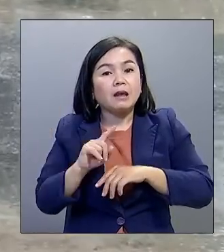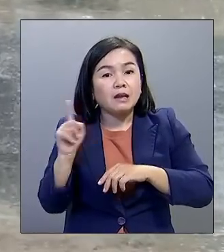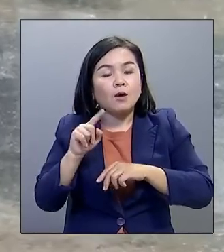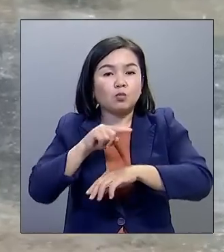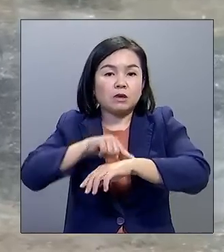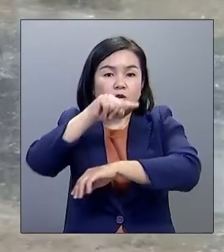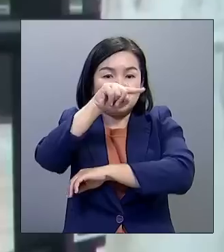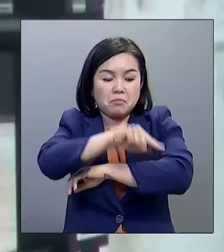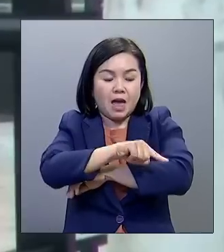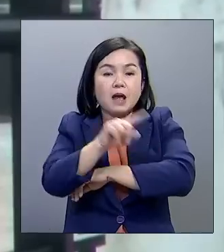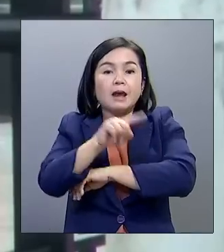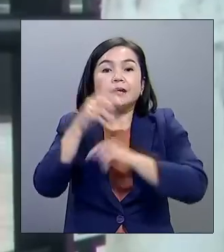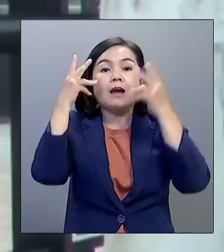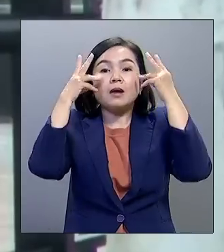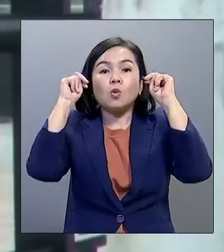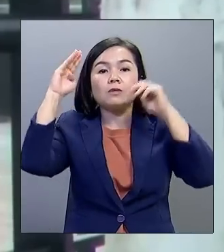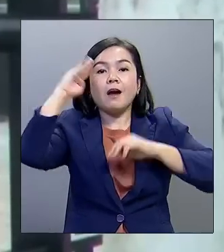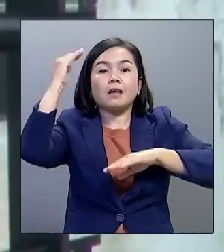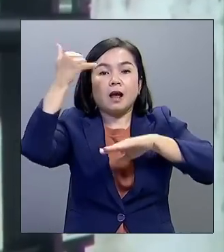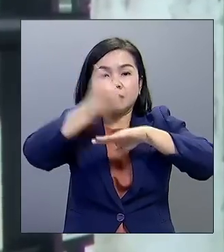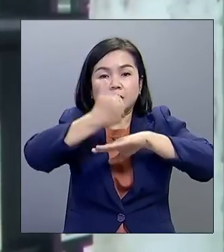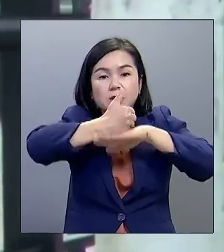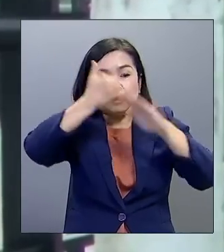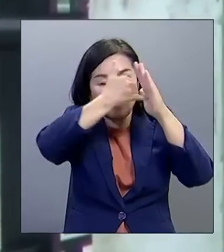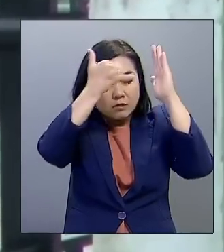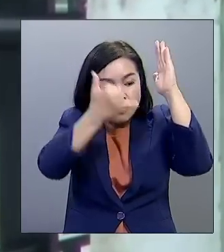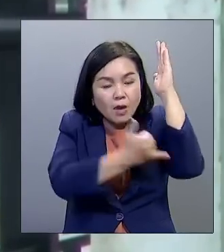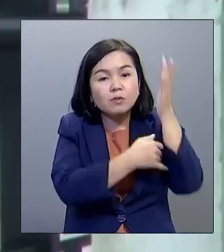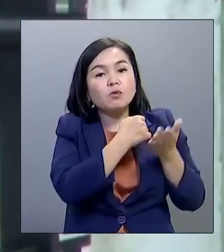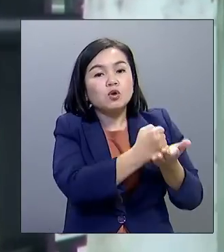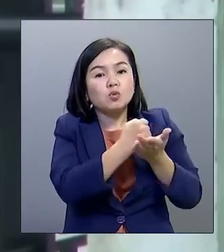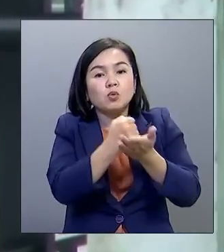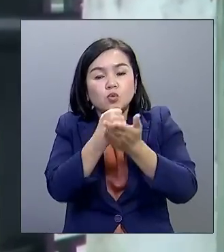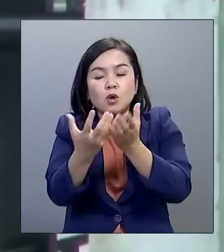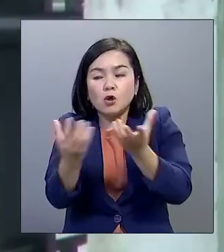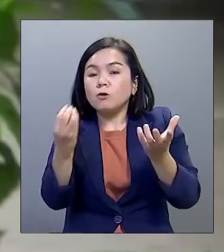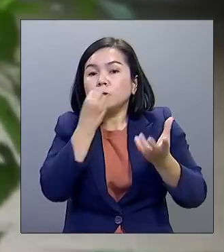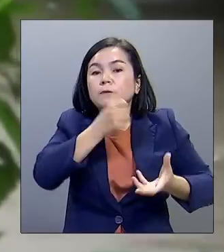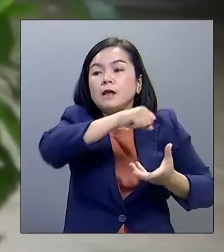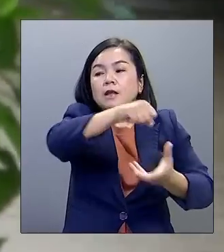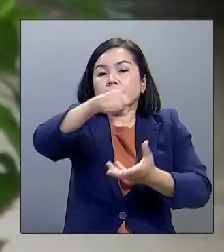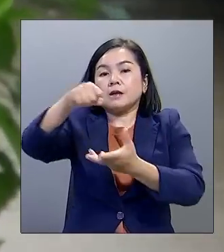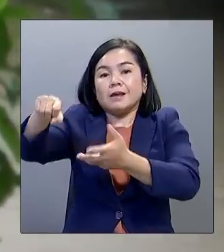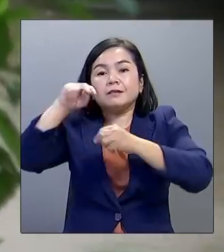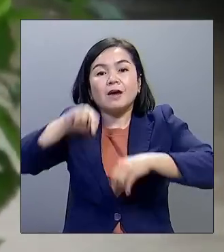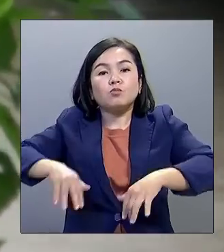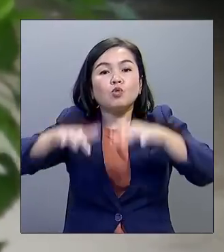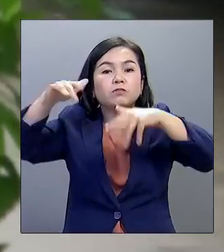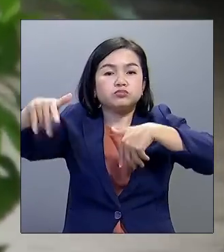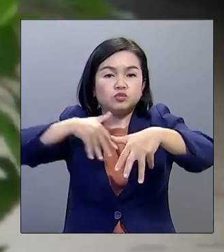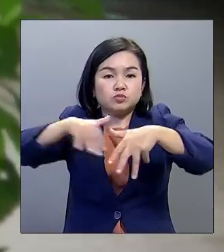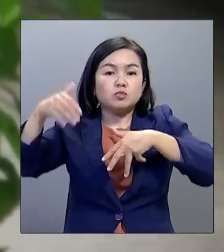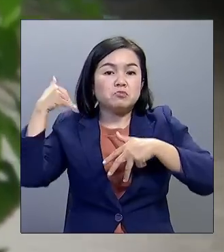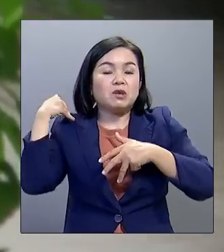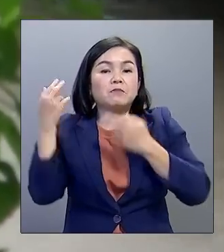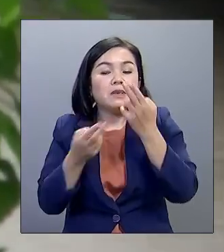ายวันนี้พลเอกประยุทธ์จันทร์โอชานายกรัฐมนตรีจะลงพื้นที่ให้กำลังใจแล้วก็มอบสิ่งของให้ผู้ประสบภัยในพื้นที่นี้ซึ่งชาวบ้